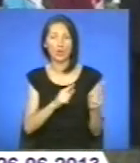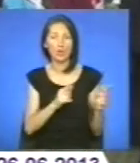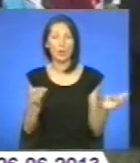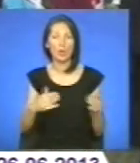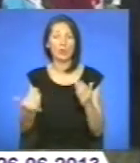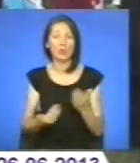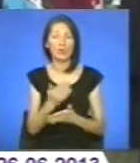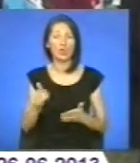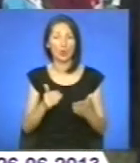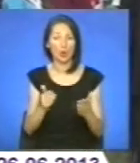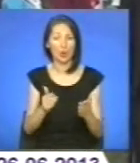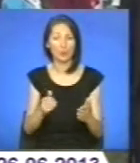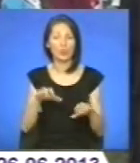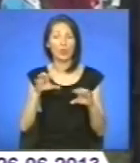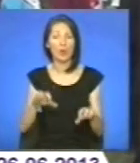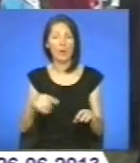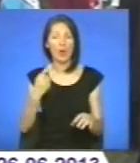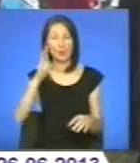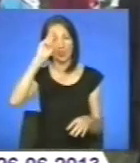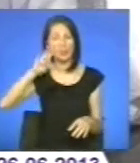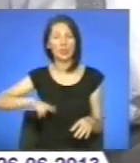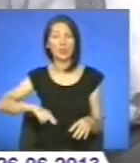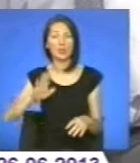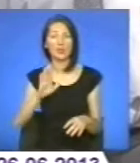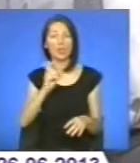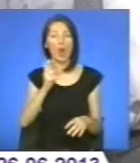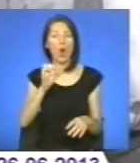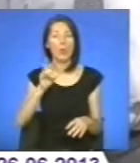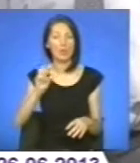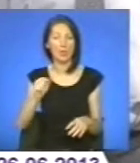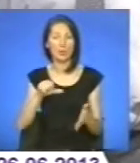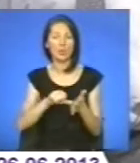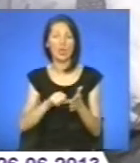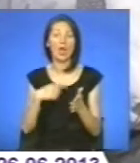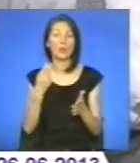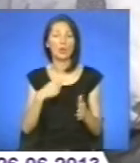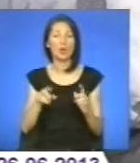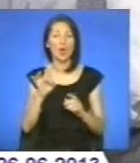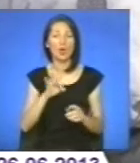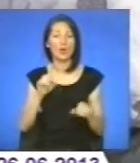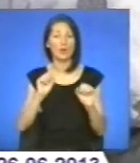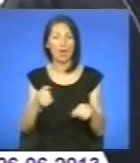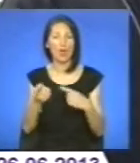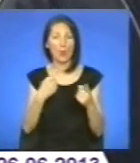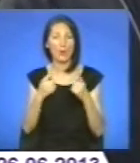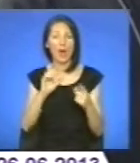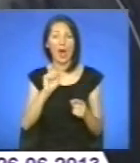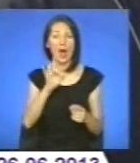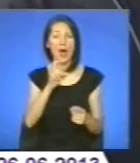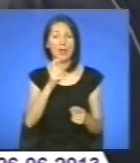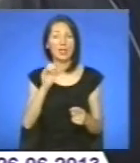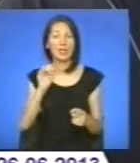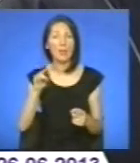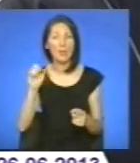Голова облдержадміністрації Валентин Хоптян, представники обласної і районної влади обговорили з архієпископом Тернопільським, Бучацьким